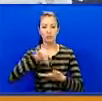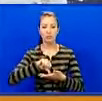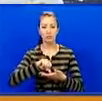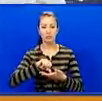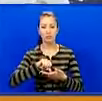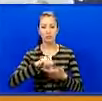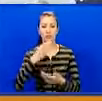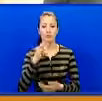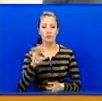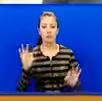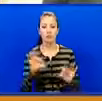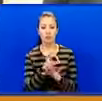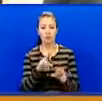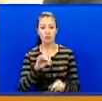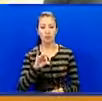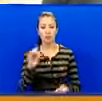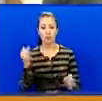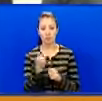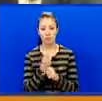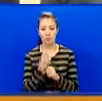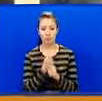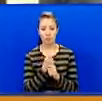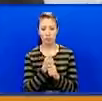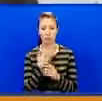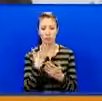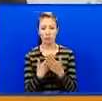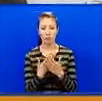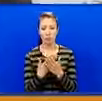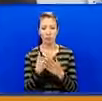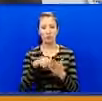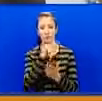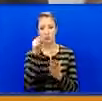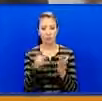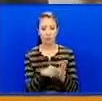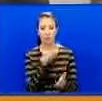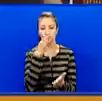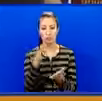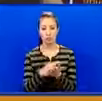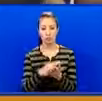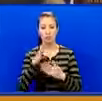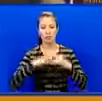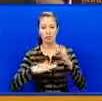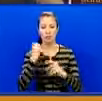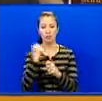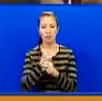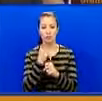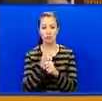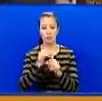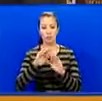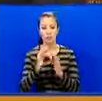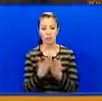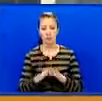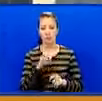әндерінен попурри орындап, дәстүрлі әндерді танылжыта шырқат. Викториналық сұрақтар қойып, жас қолөнершілердің қолынан шыққан қыш құмыраларды